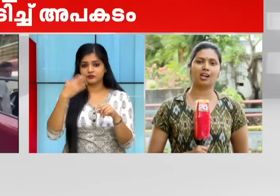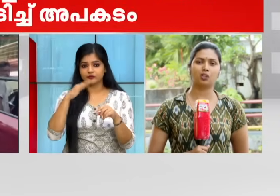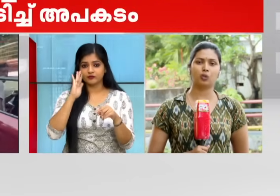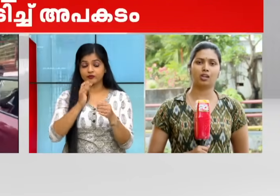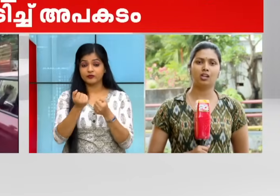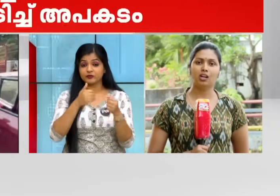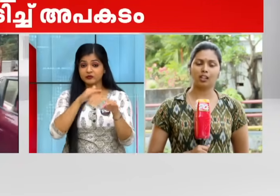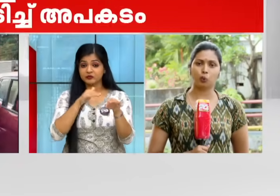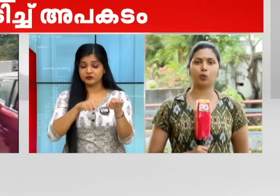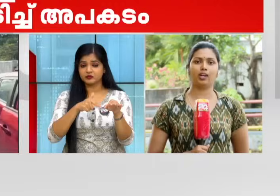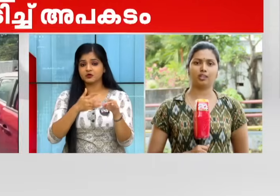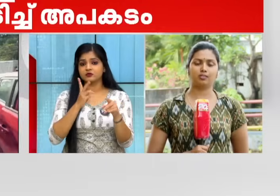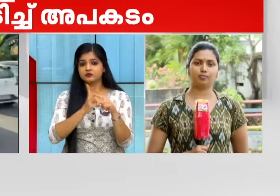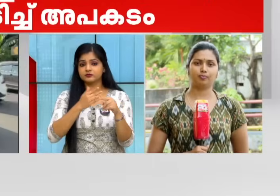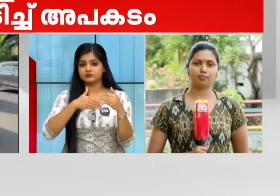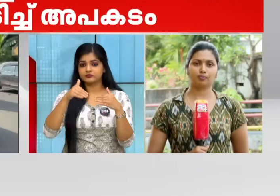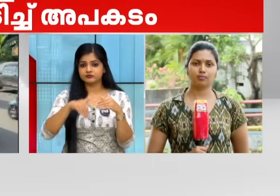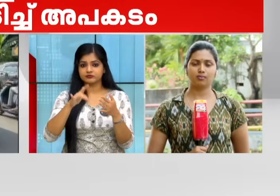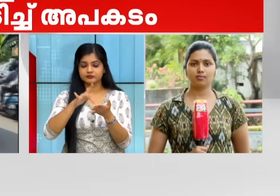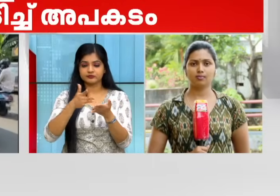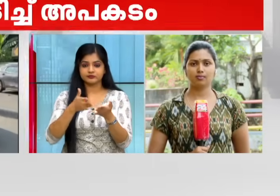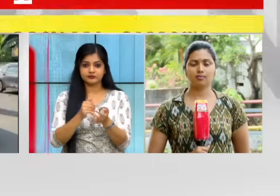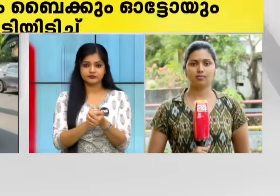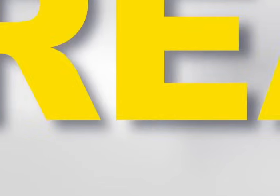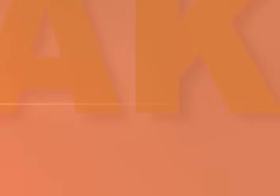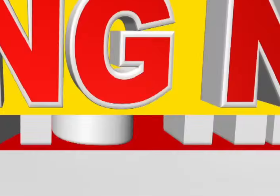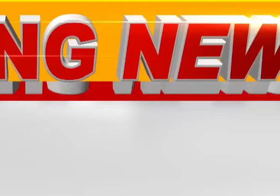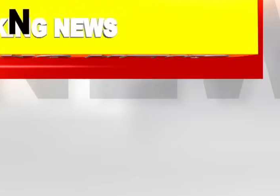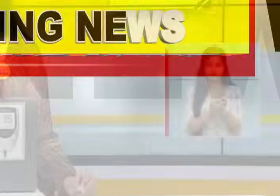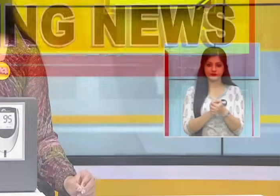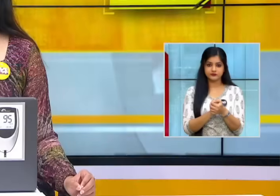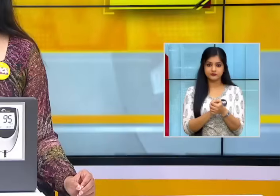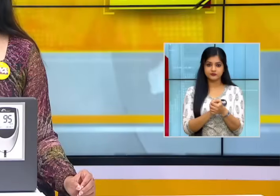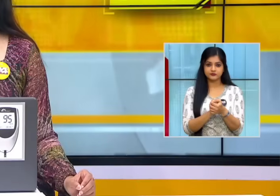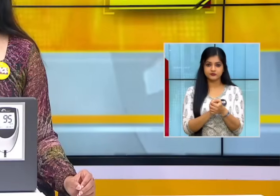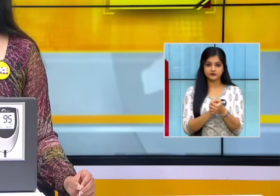ഗതാഗത കുരുക്ക് തുടരുകയാണ്. ശരി, വിനീത VG വിവരങ്ങൾ നൽകുകയായിരുന്നു.